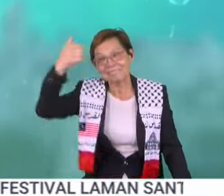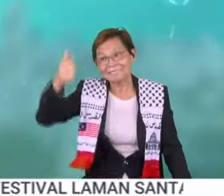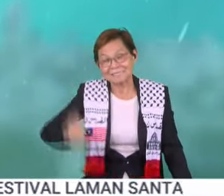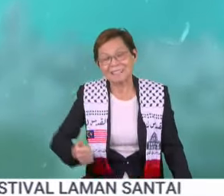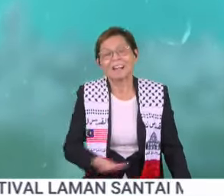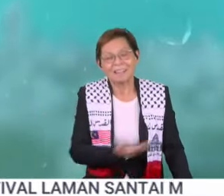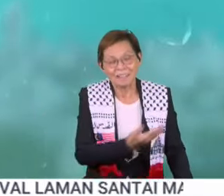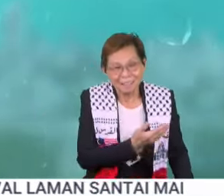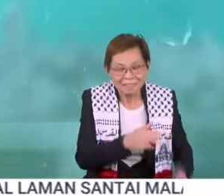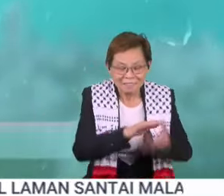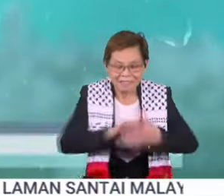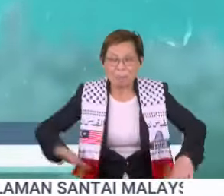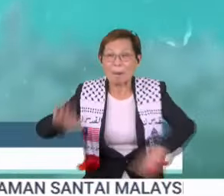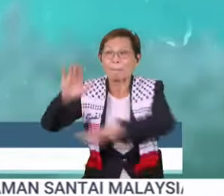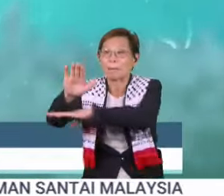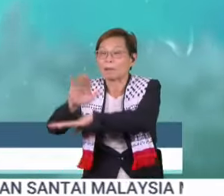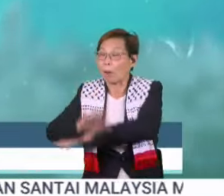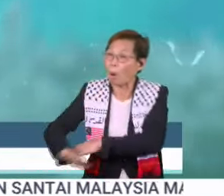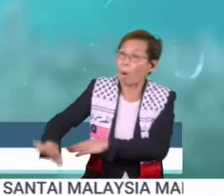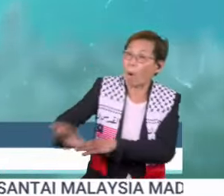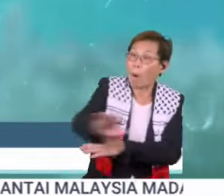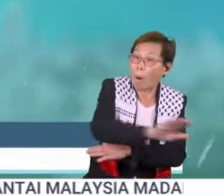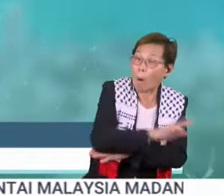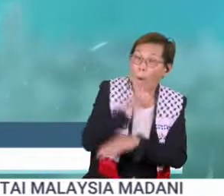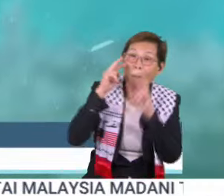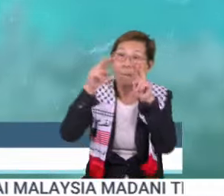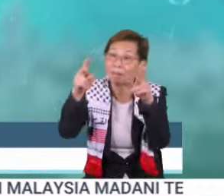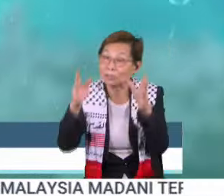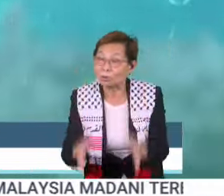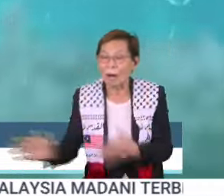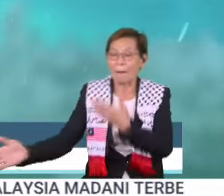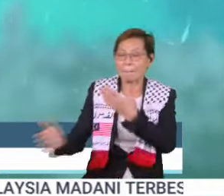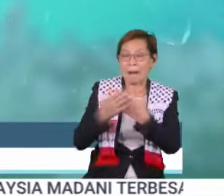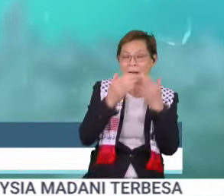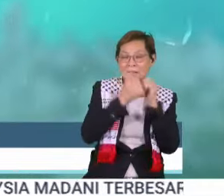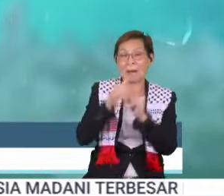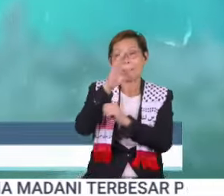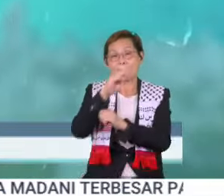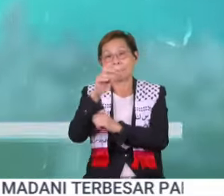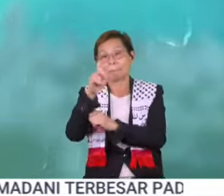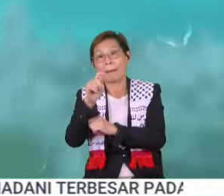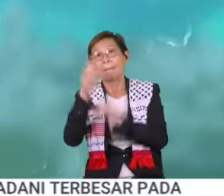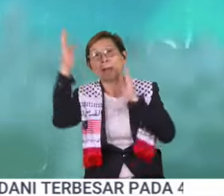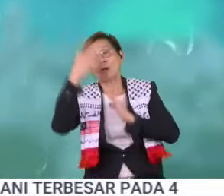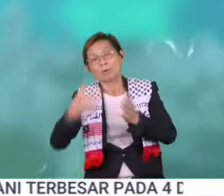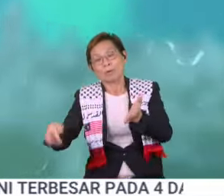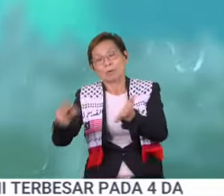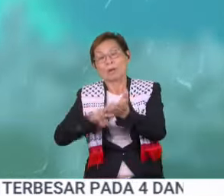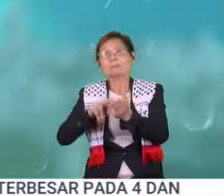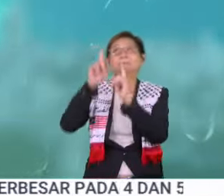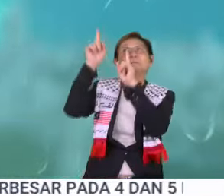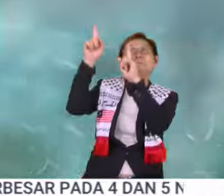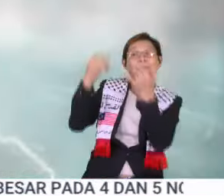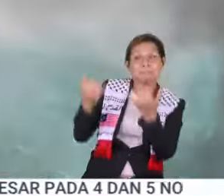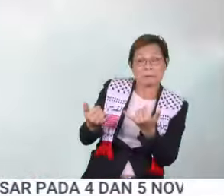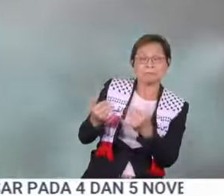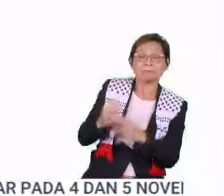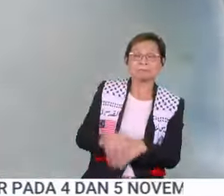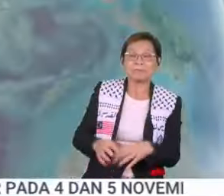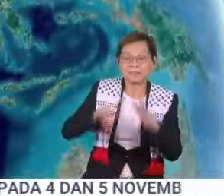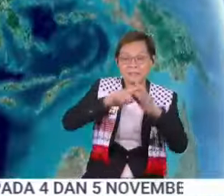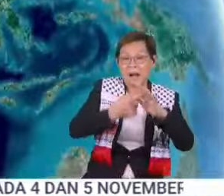Assalamualaikum dan selamat petang kepada semua penonton. Baik, kembali lagi bersama Met Malaysia untuk laporan cuaca yang terkini. Kita